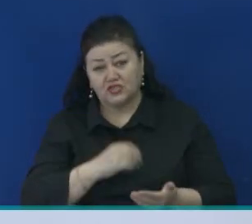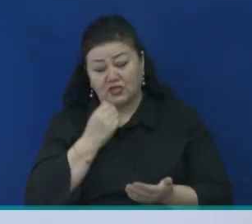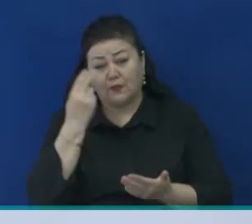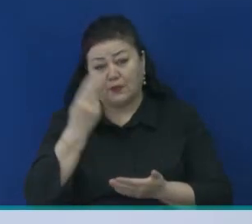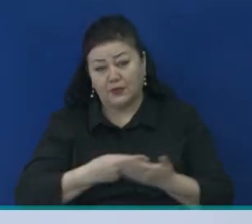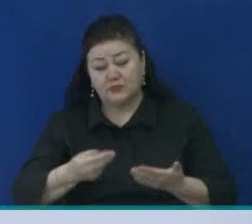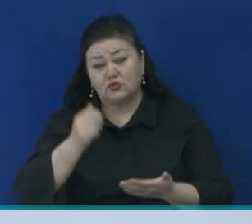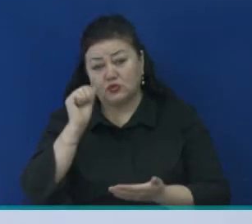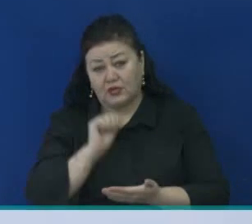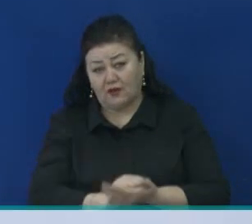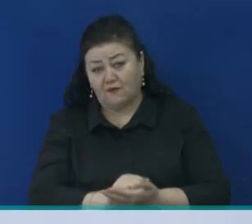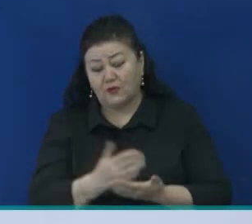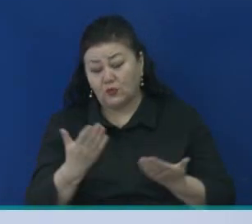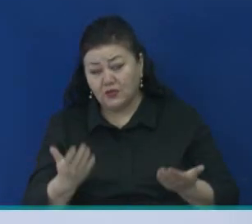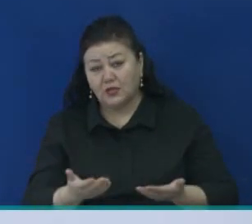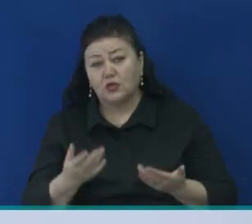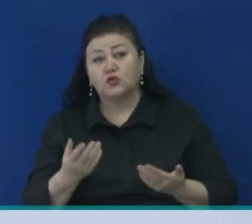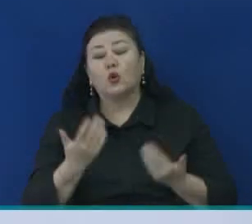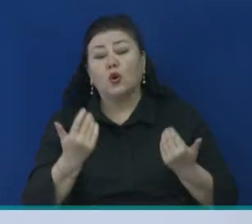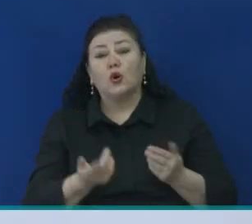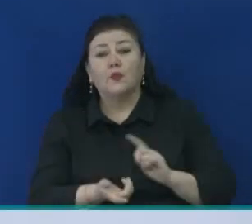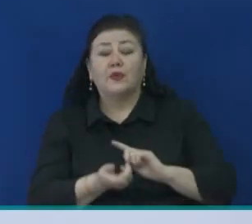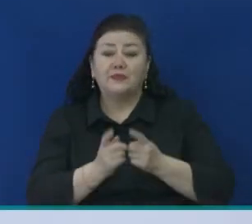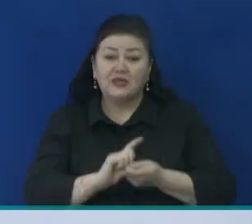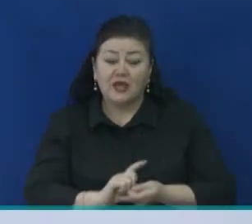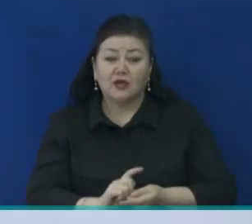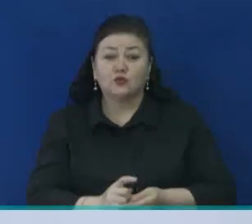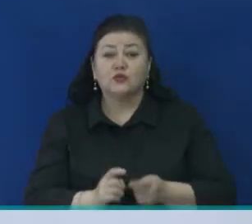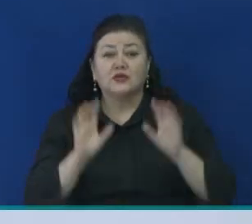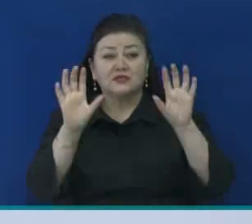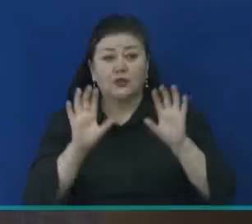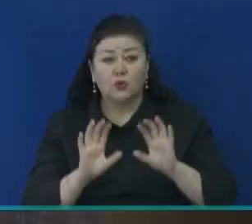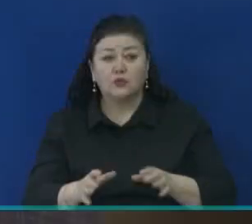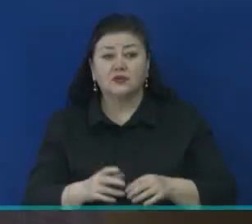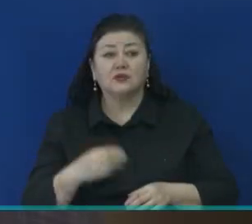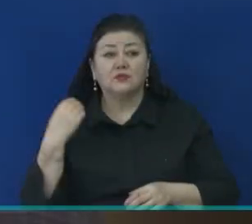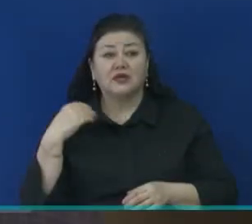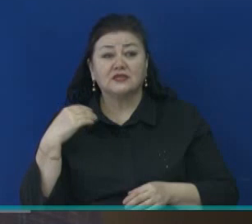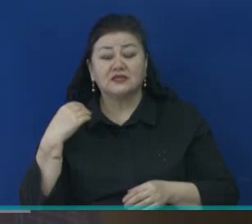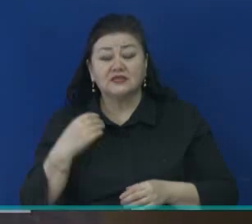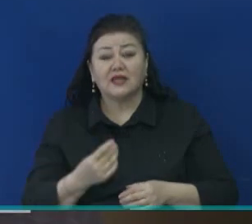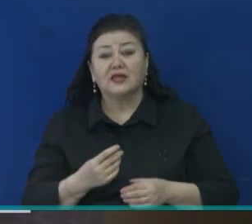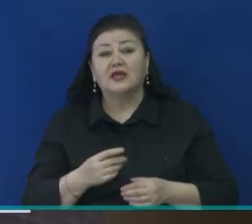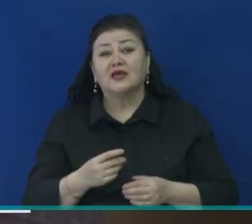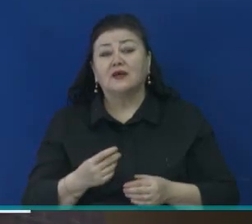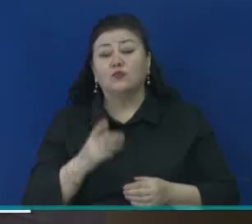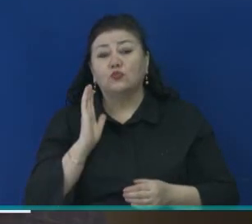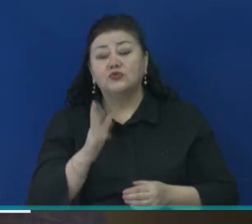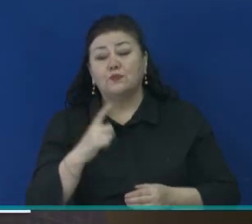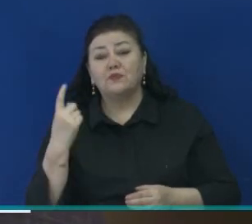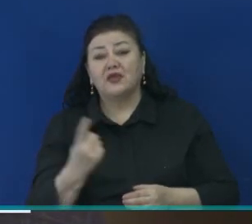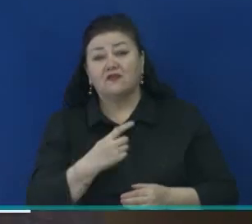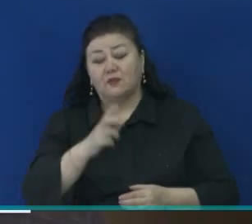мемлекеттерінің арасындағы Қытаймен визасыз режимге көшкен алғашқы ел болмақ. Былтырғы 2022